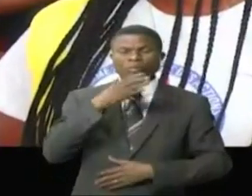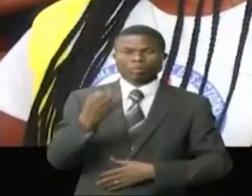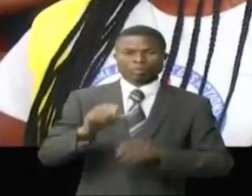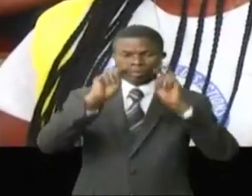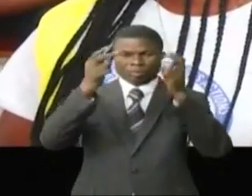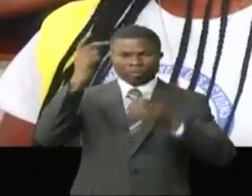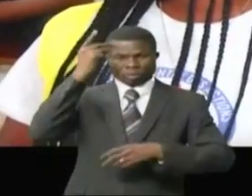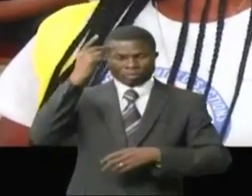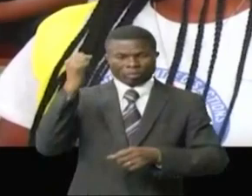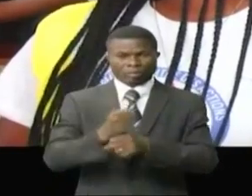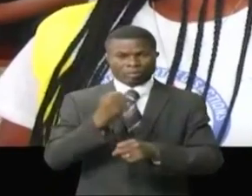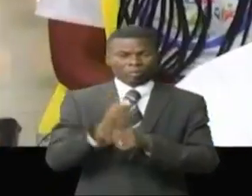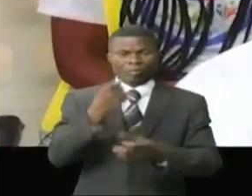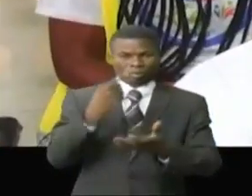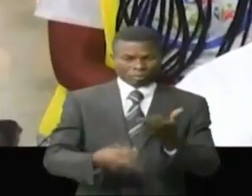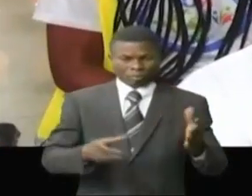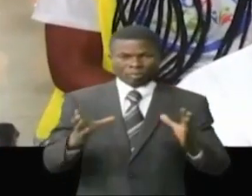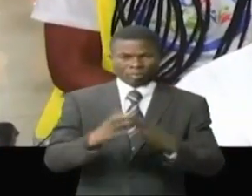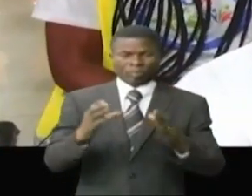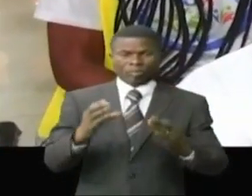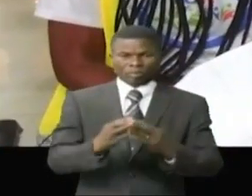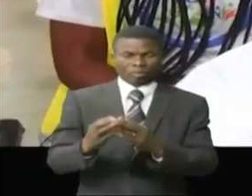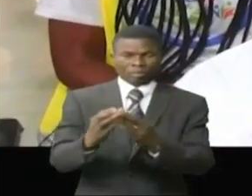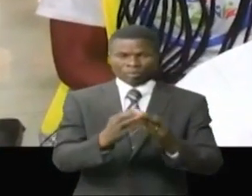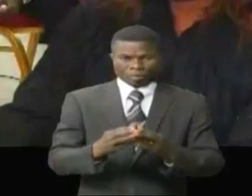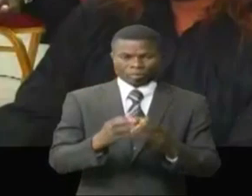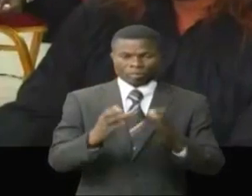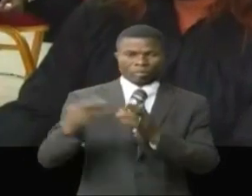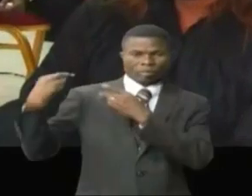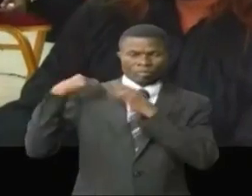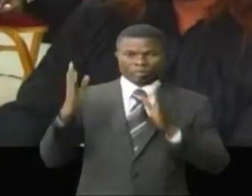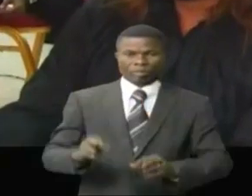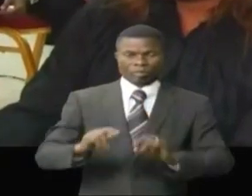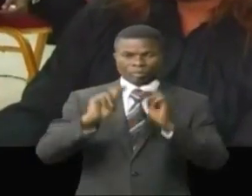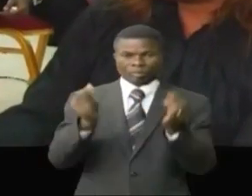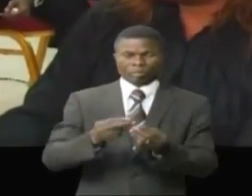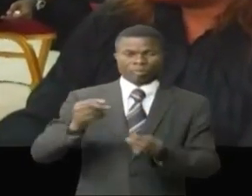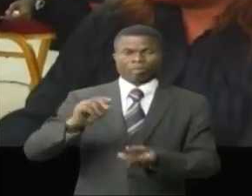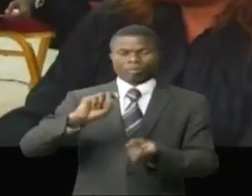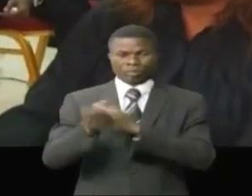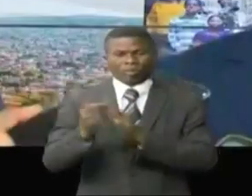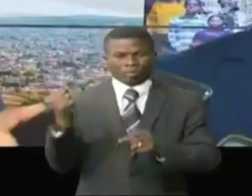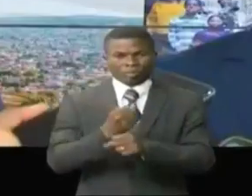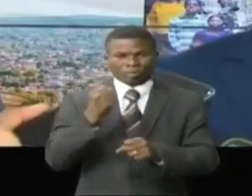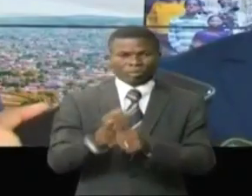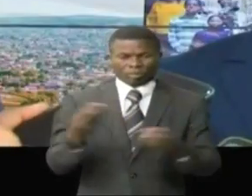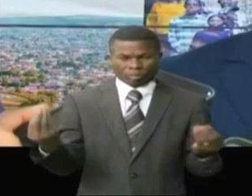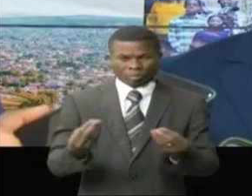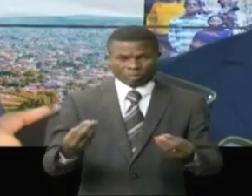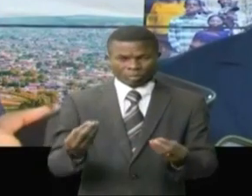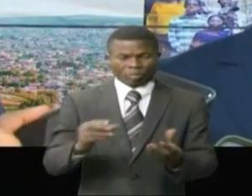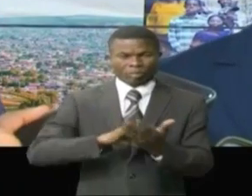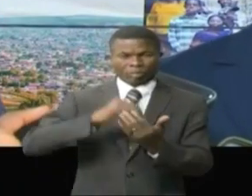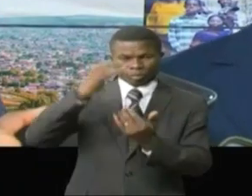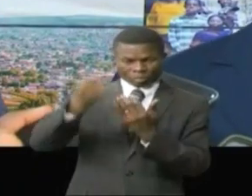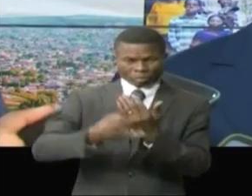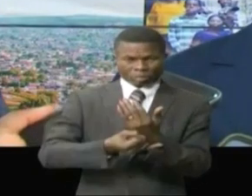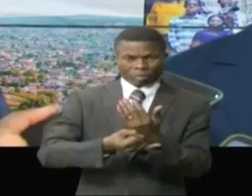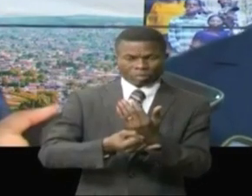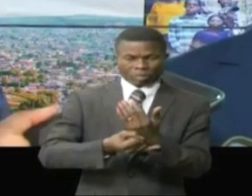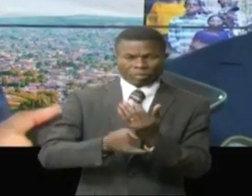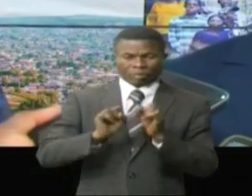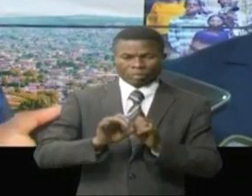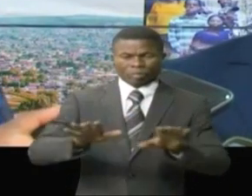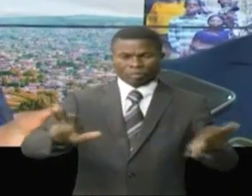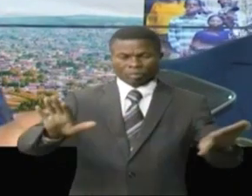nos services vont ensemble avec les responsables de Mbongwana travailler pour que ces projets puissent être